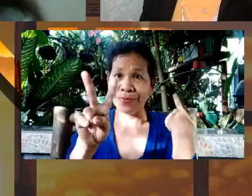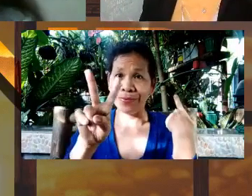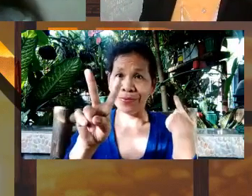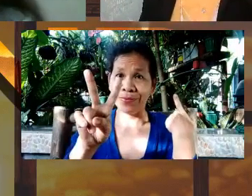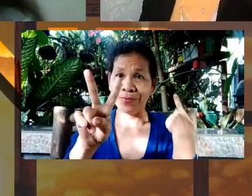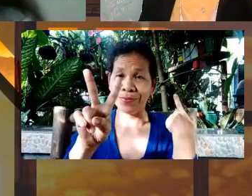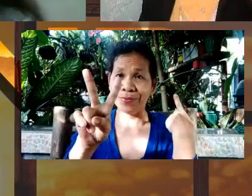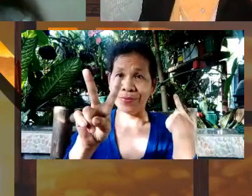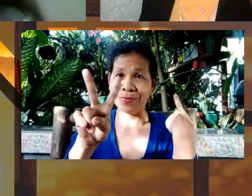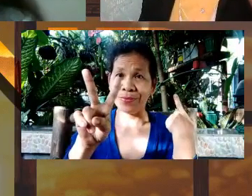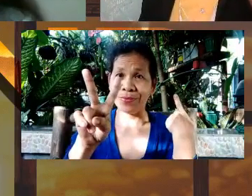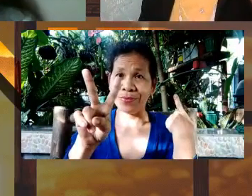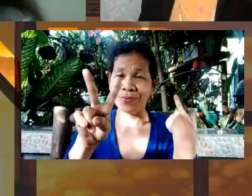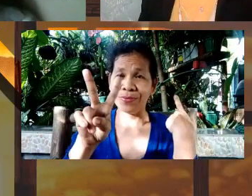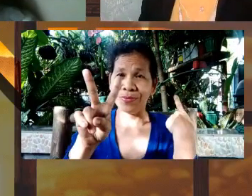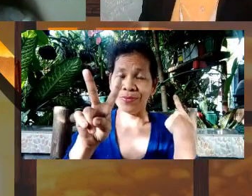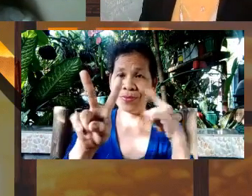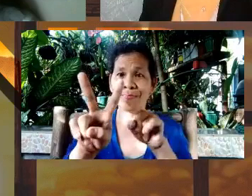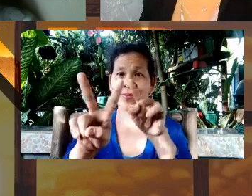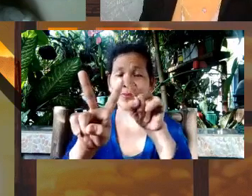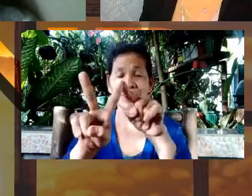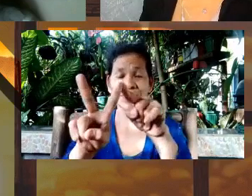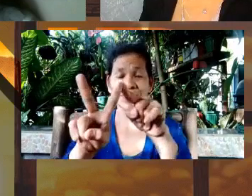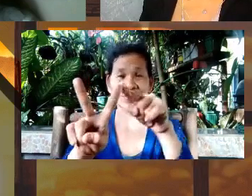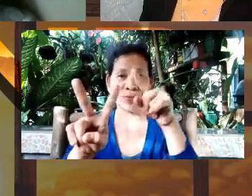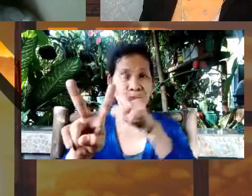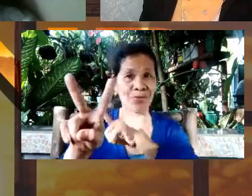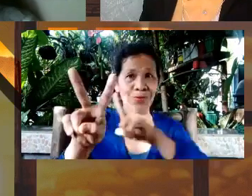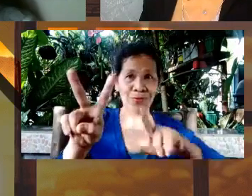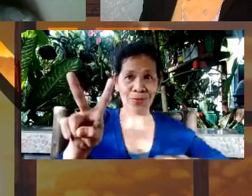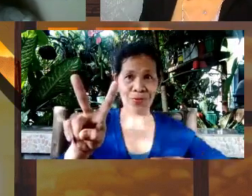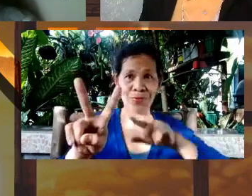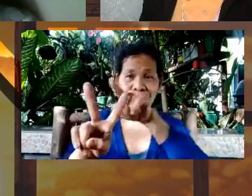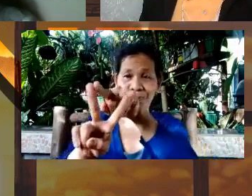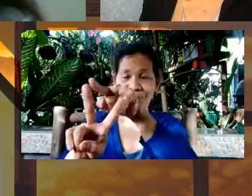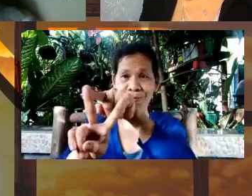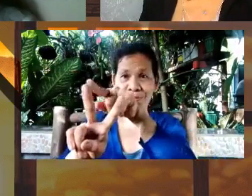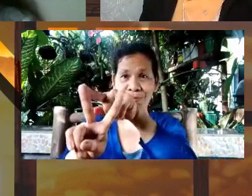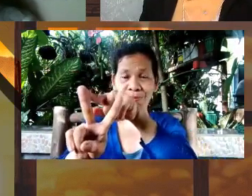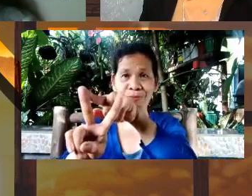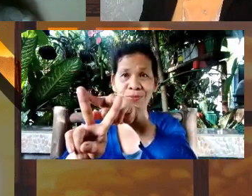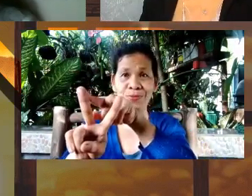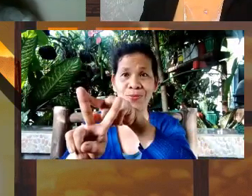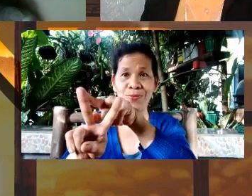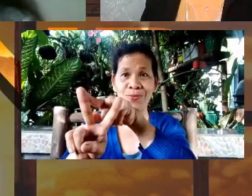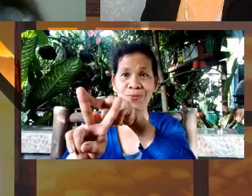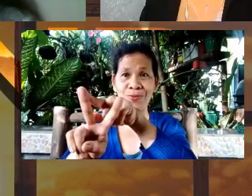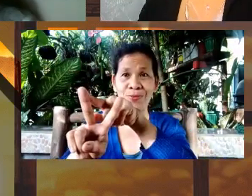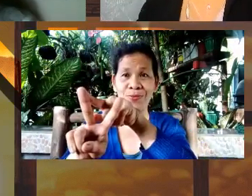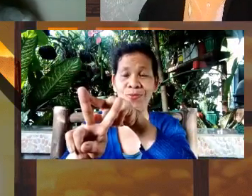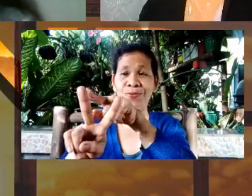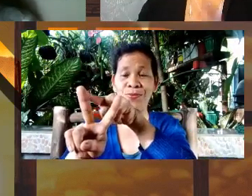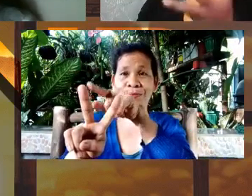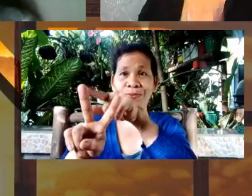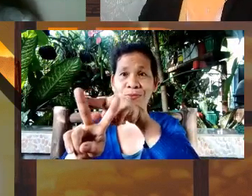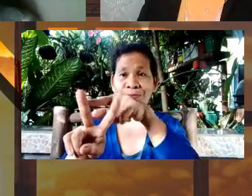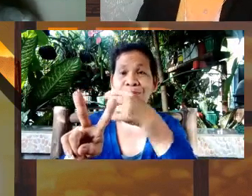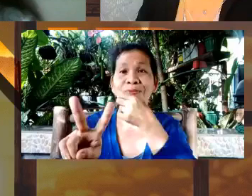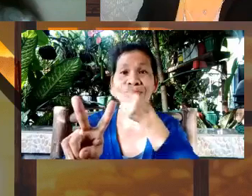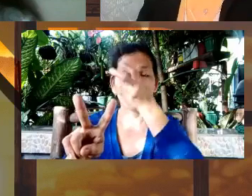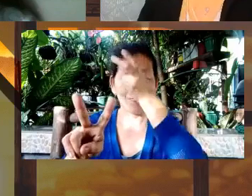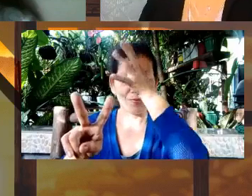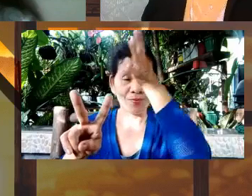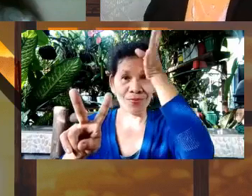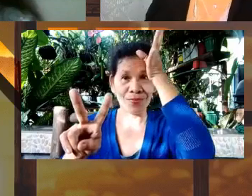na pinipili. One for the Lord at yung isa yung binanggit ng ating tagapagsalita, yung scapegoat. Yan po. So